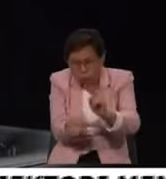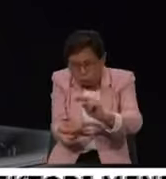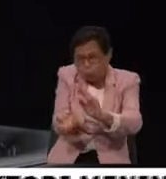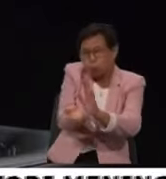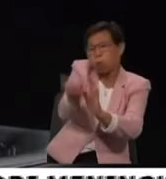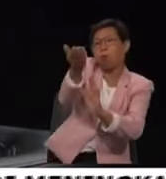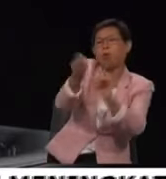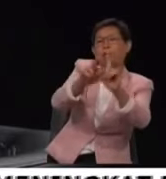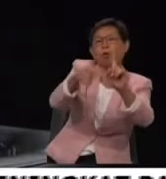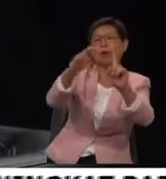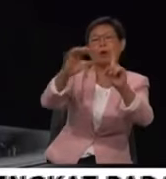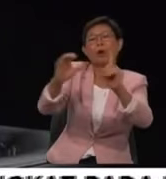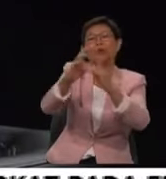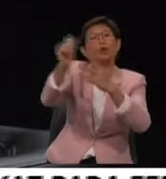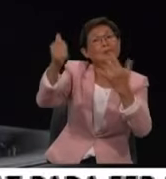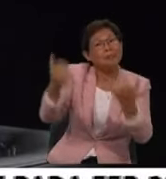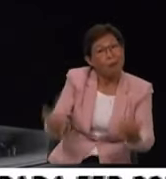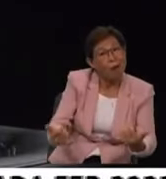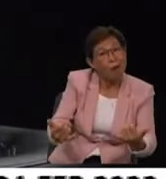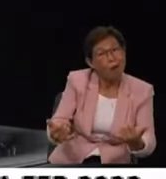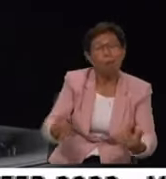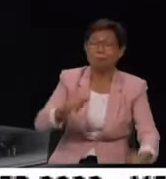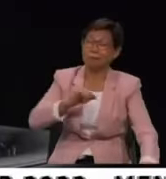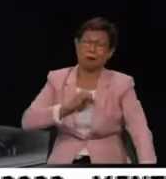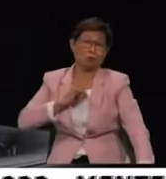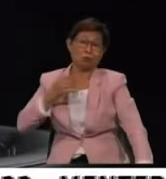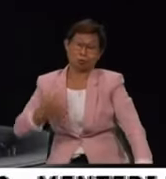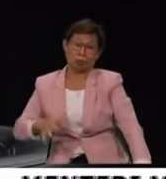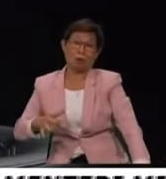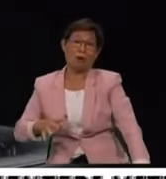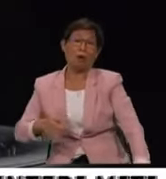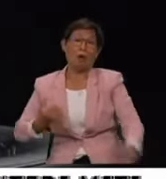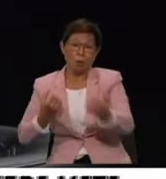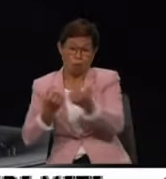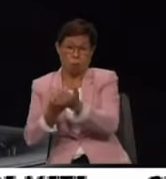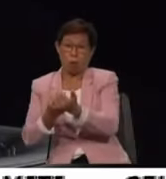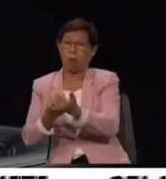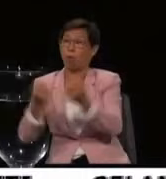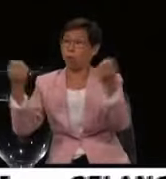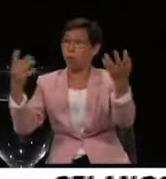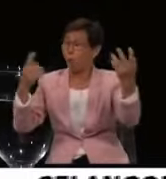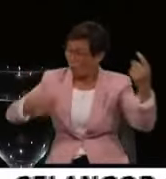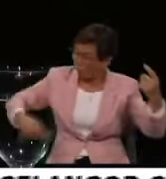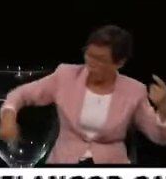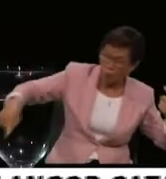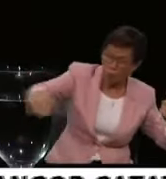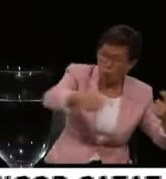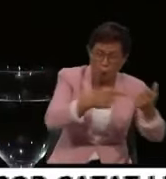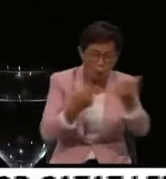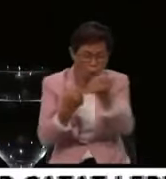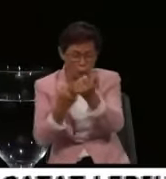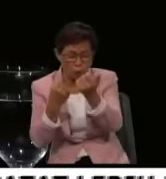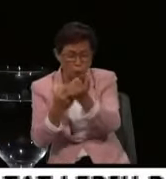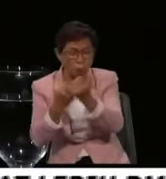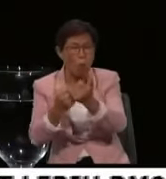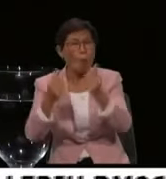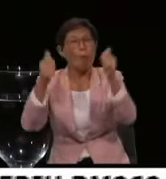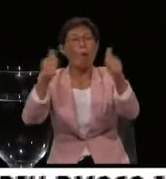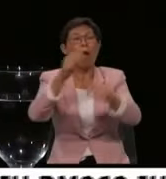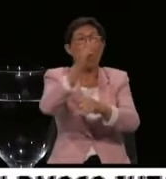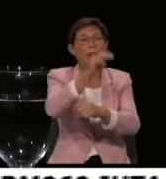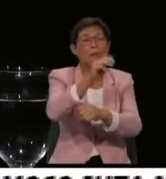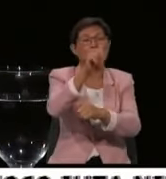1500. M hm. Dan a saya telah menerima sokongan yang begitu baik daripada pihak